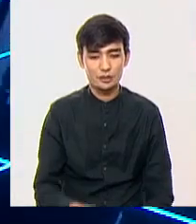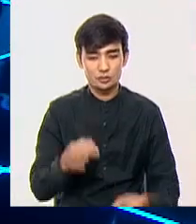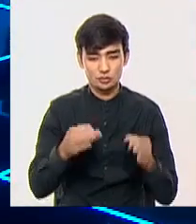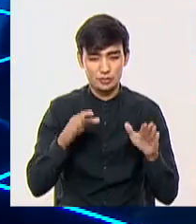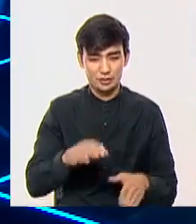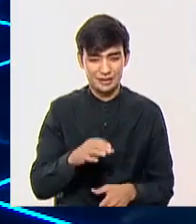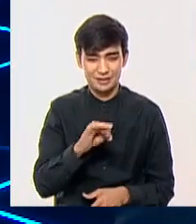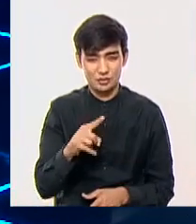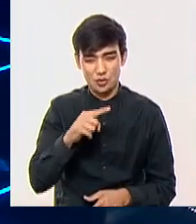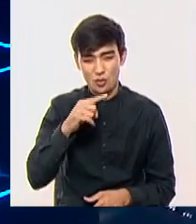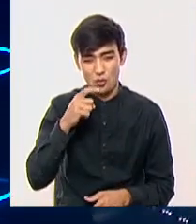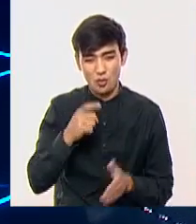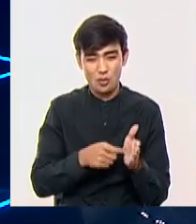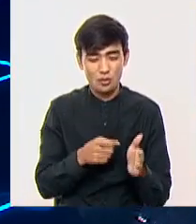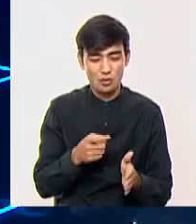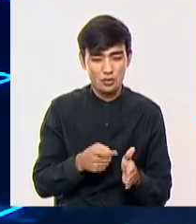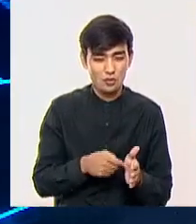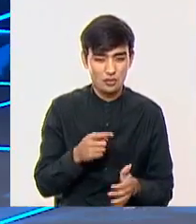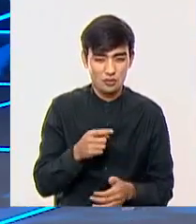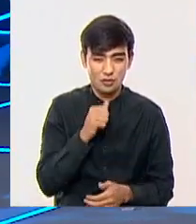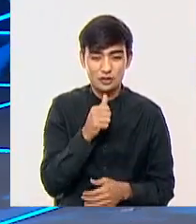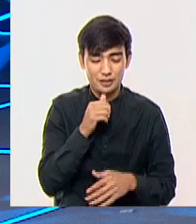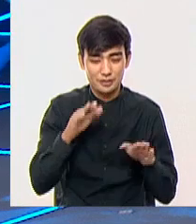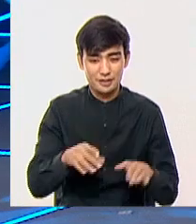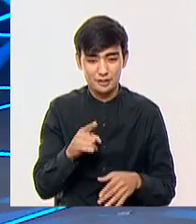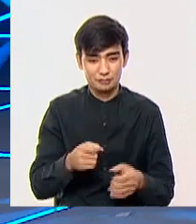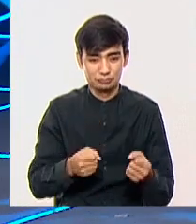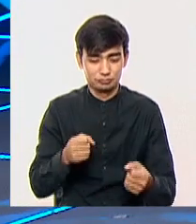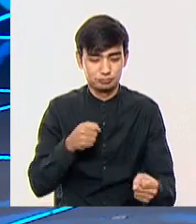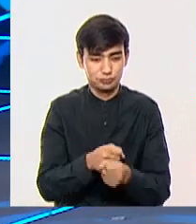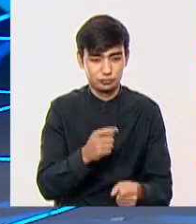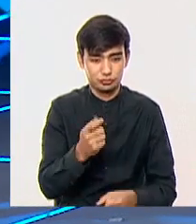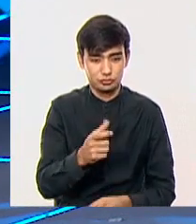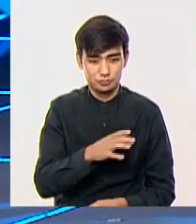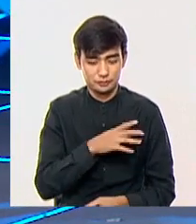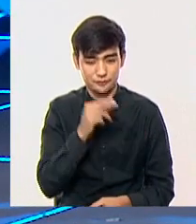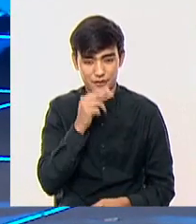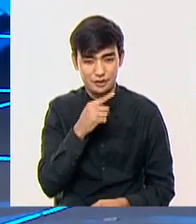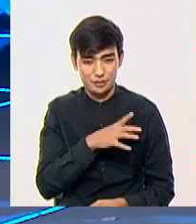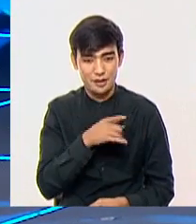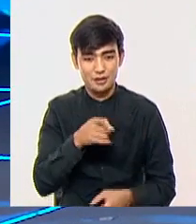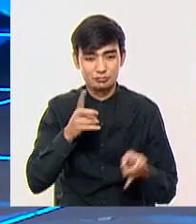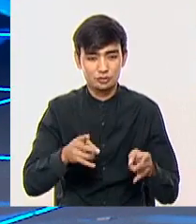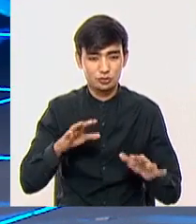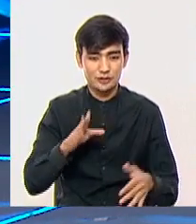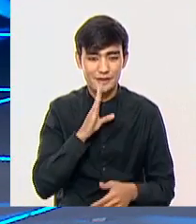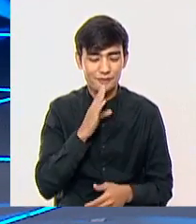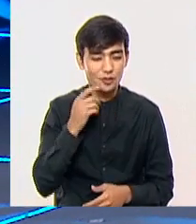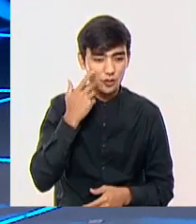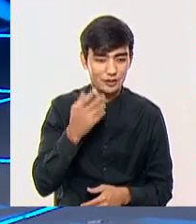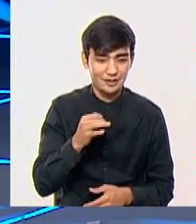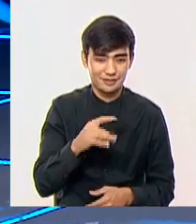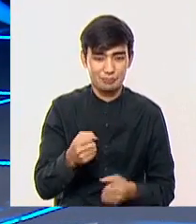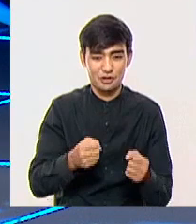Судоисполнитель из Кустаная обвиняет должника в том, что он едва не задавил ее на своем автомобиле. Инцидент произошел, когда девушка пыталась